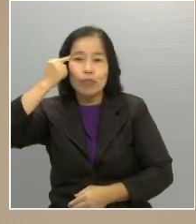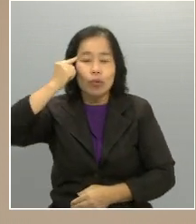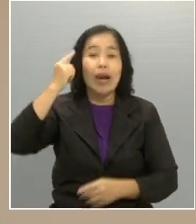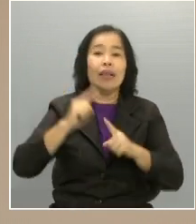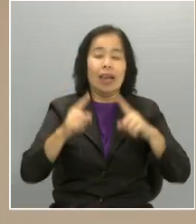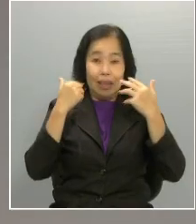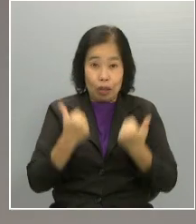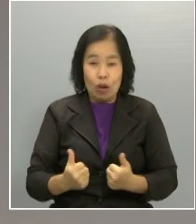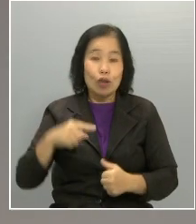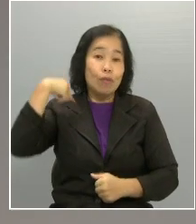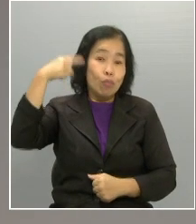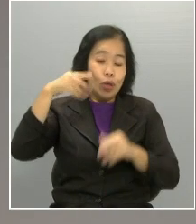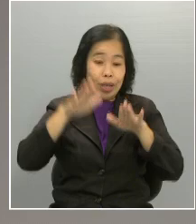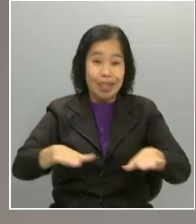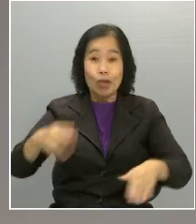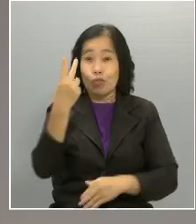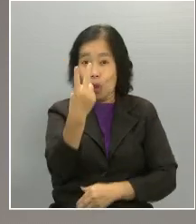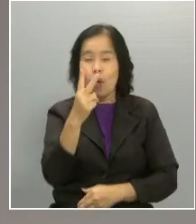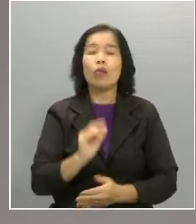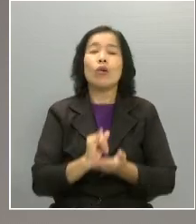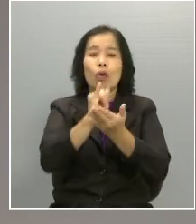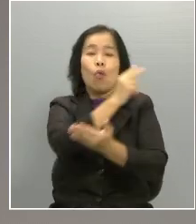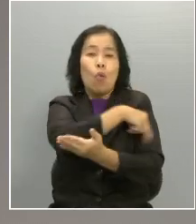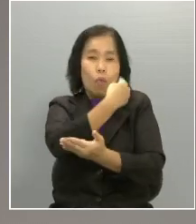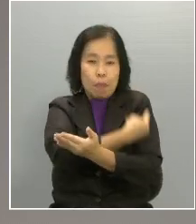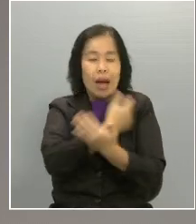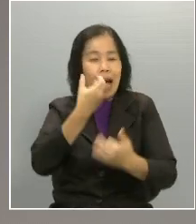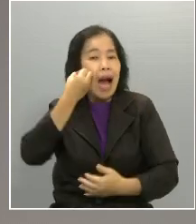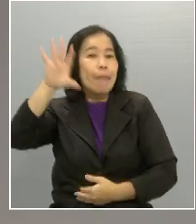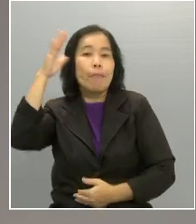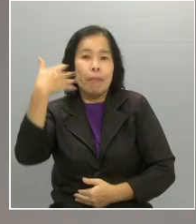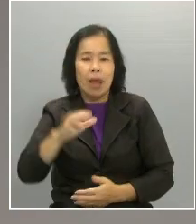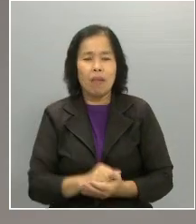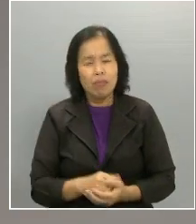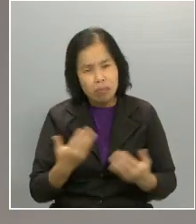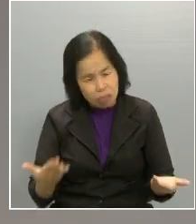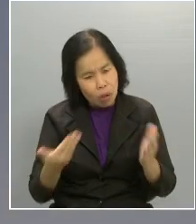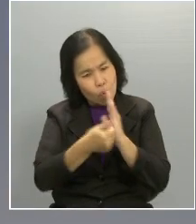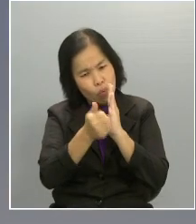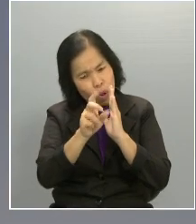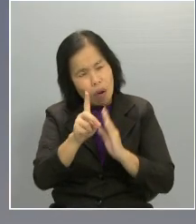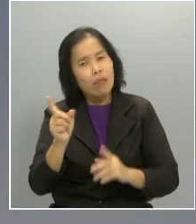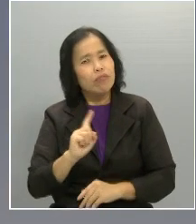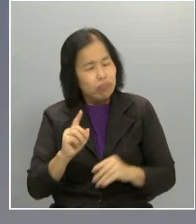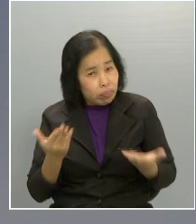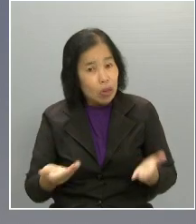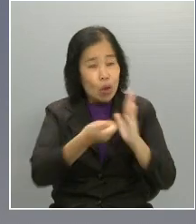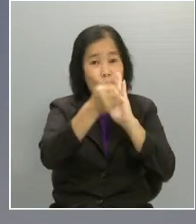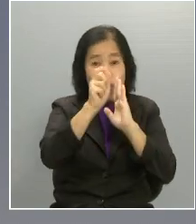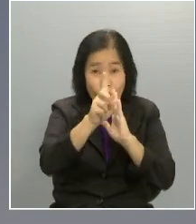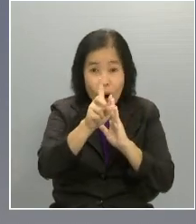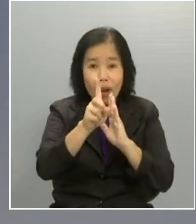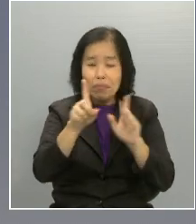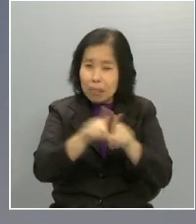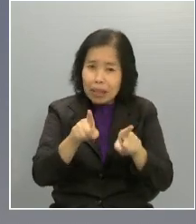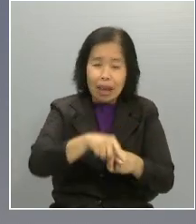นี้น้องทั้งสองคนปลอดภัยแล้วออกจากโรงพยาบาลแล้วโอ้โหมันเกิดอะไรกันขึ้นกับอุดรธานีอย่างน้อย 2.3 เหตุการณ์